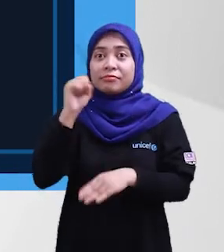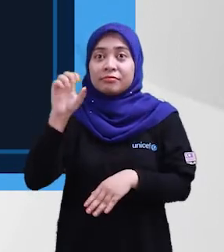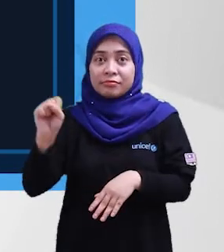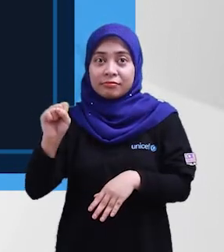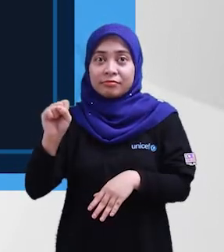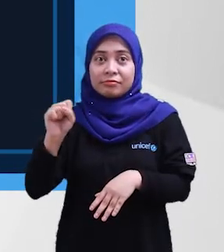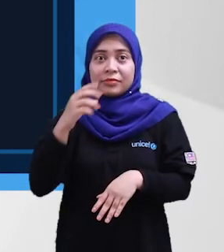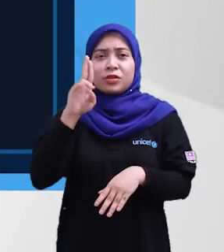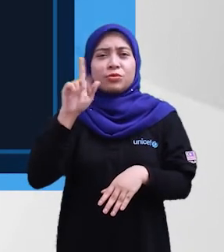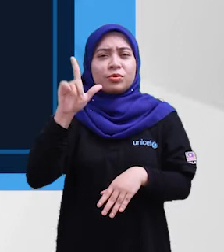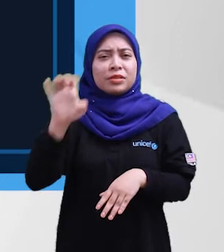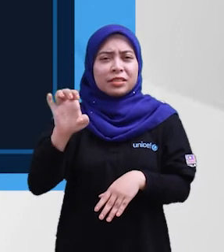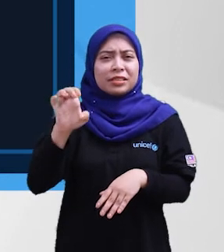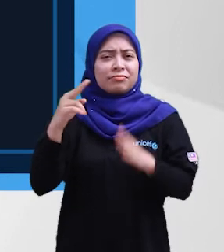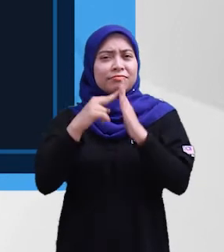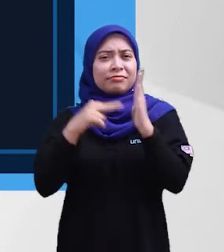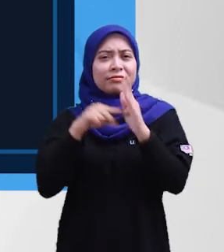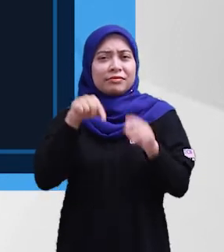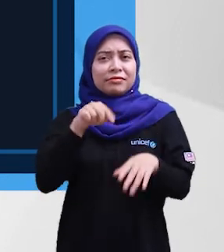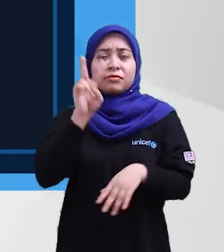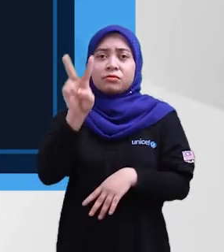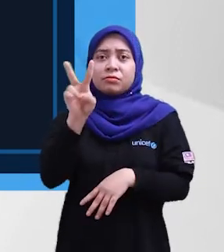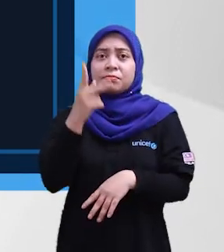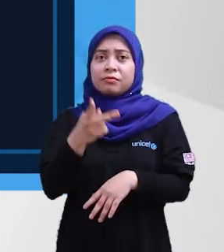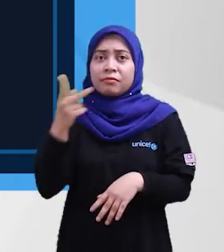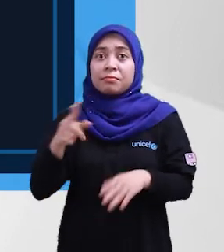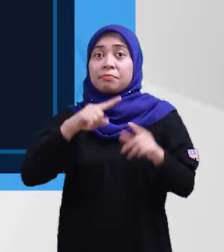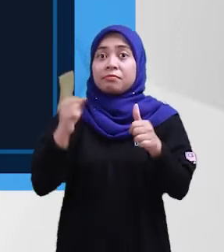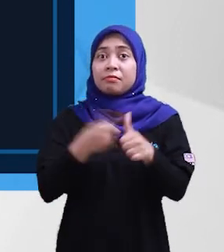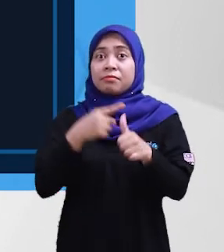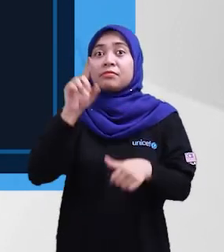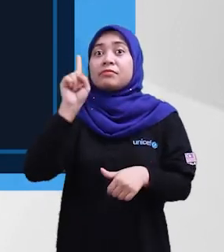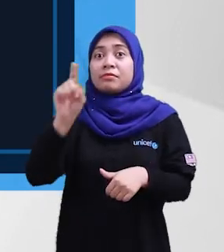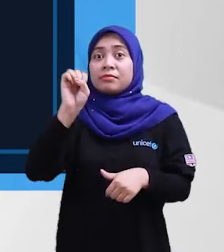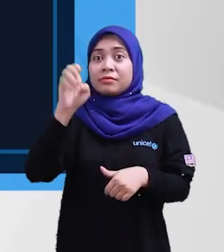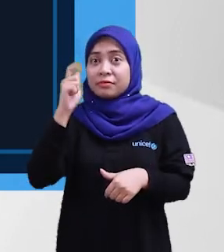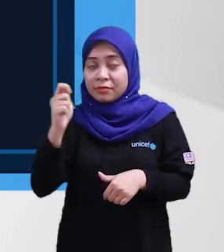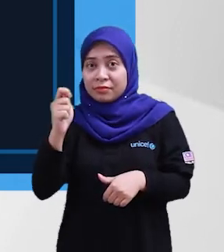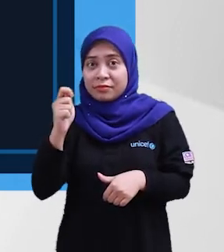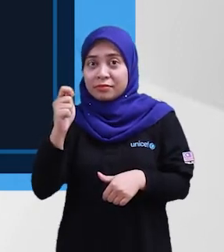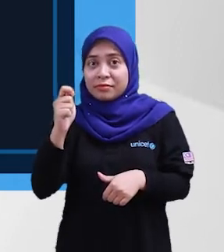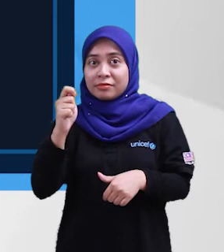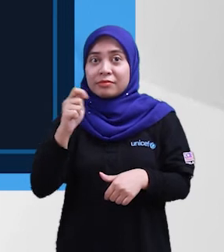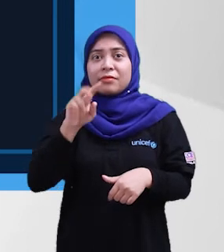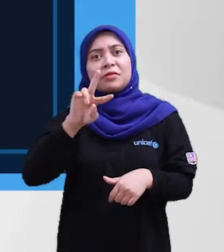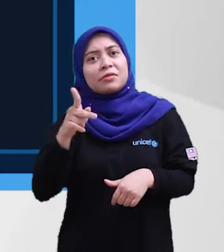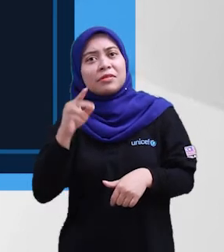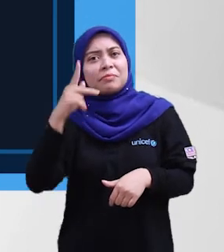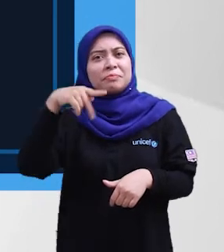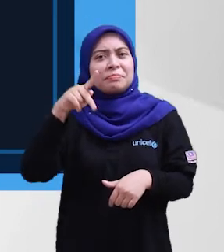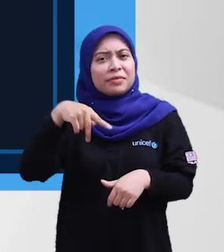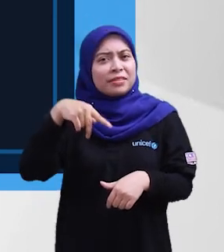CSS ataupun CSS rule. Peraturan CSS melibatkan dua perkara. Yang pertama, satu set sifat